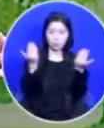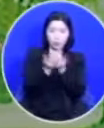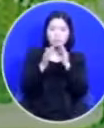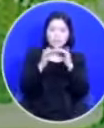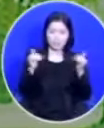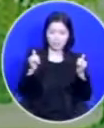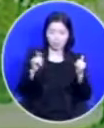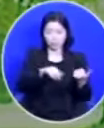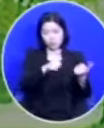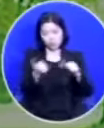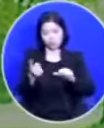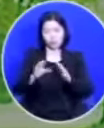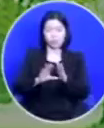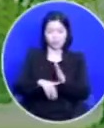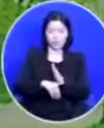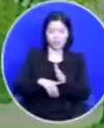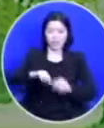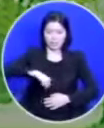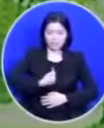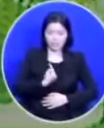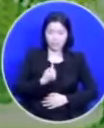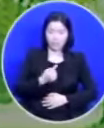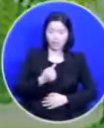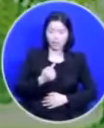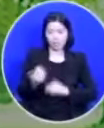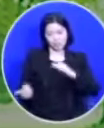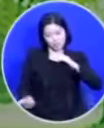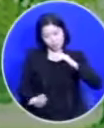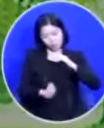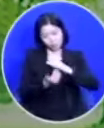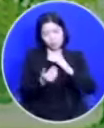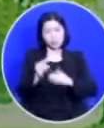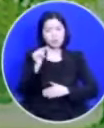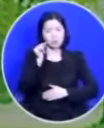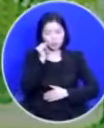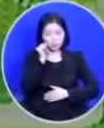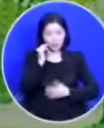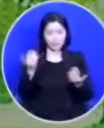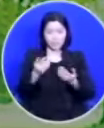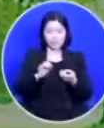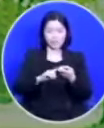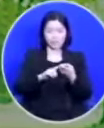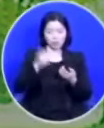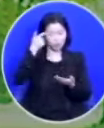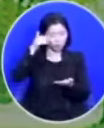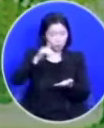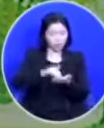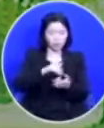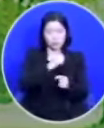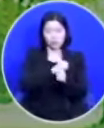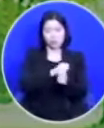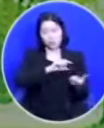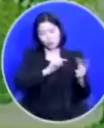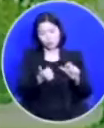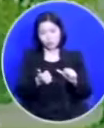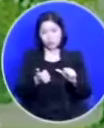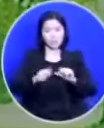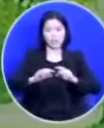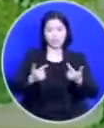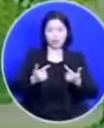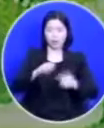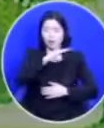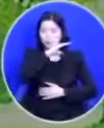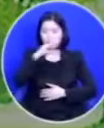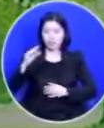죽을 때 자기가 못다 이룬 업적을 후회하며 죽지 않는다 바르게 살지 못한